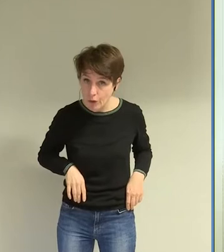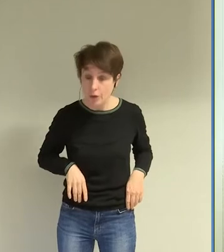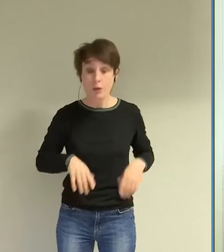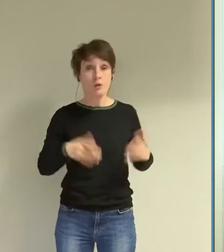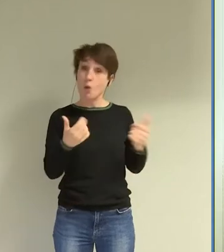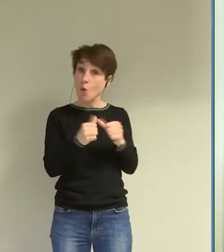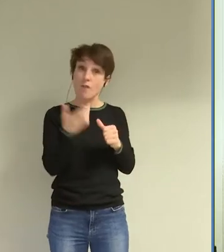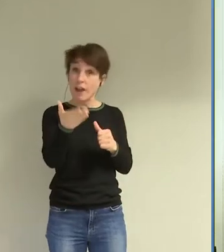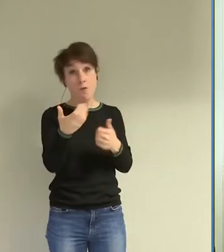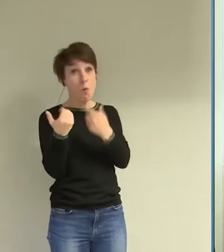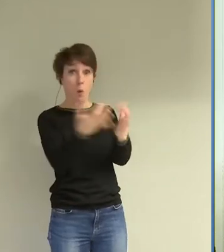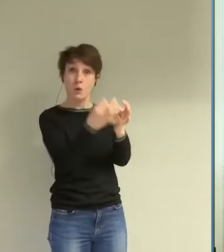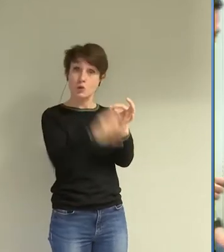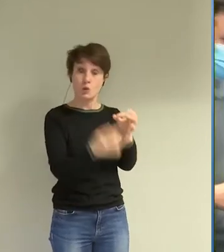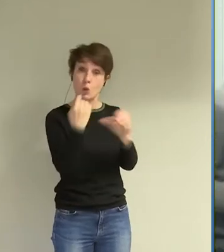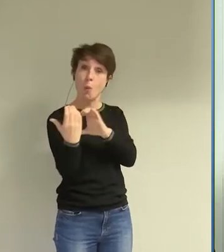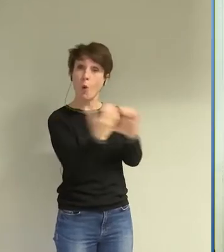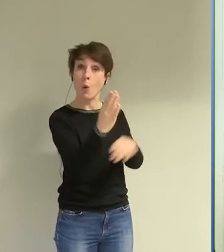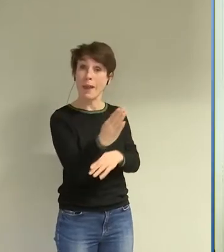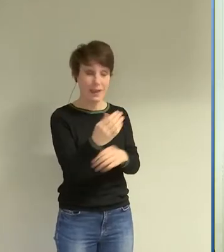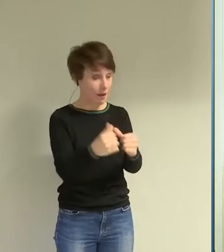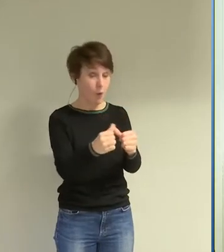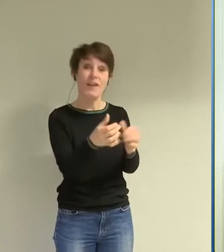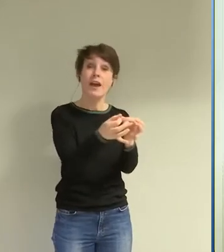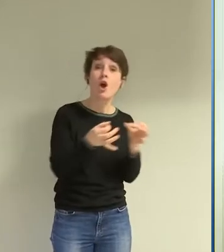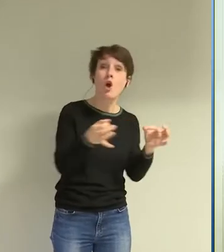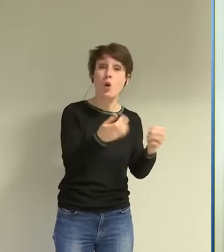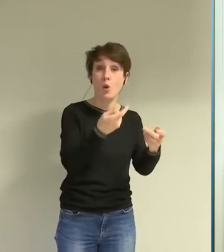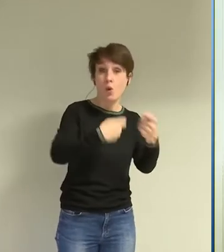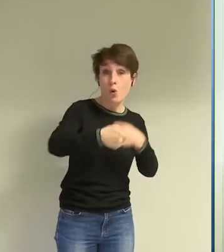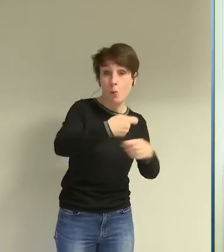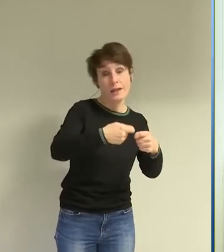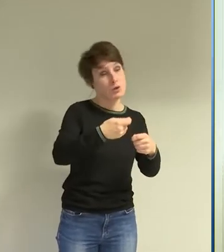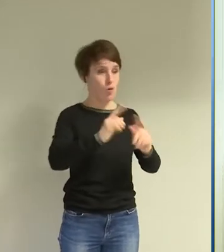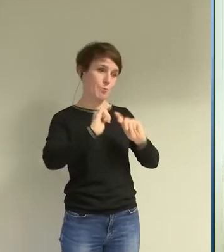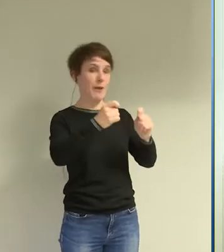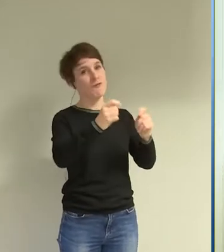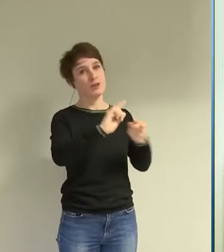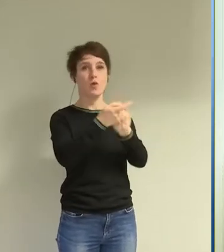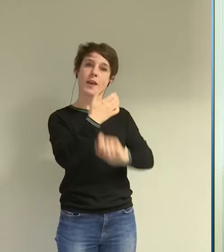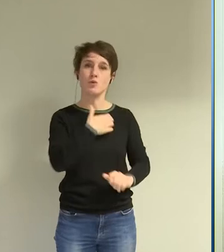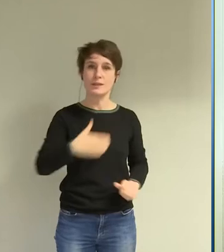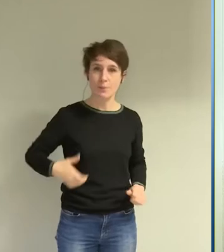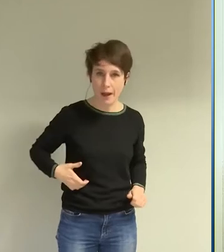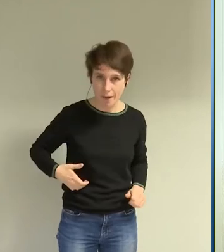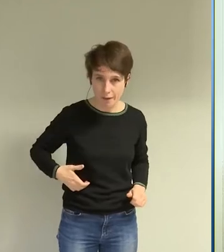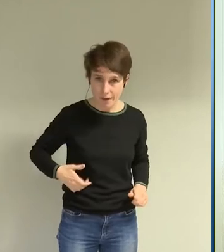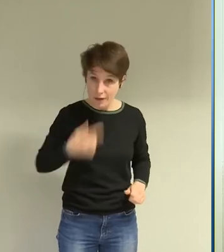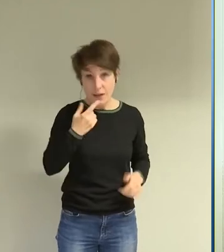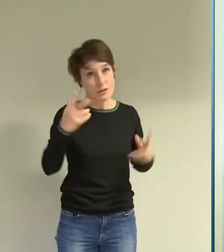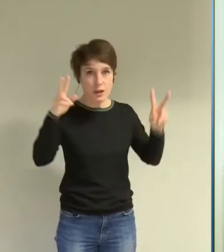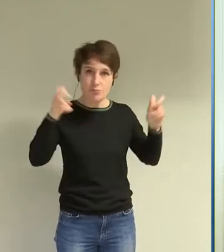cours berriat de municipaliser les locaux commerciaux vous allez tenter de faire vivre sur subventions publiques